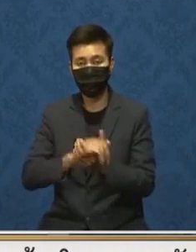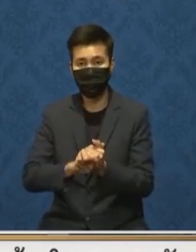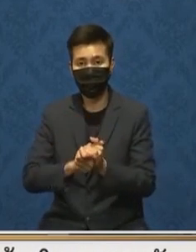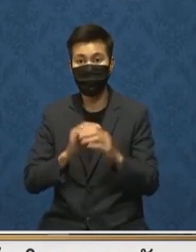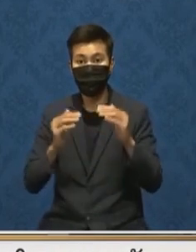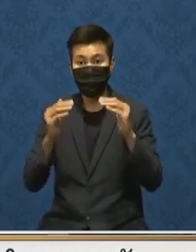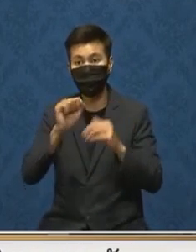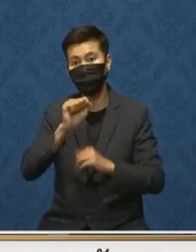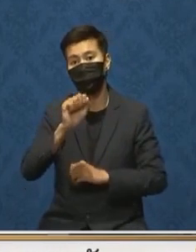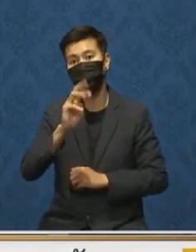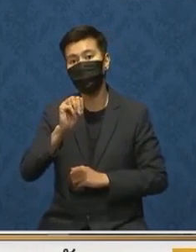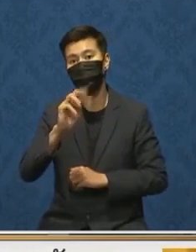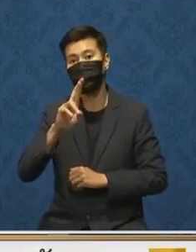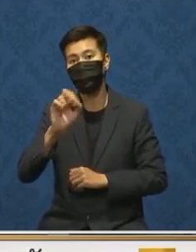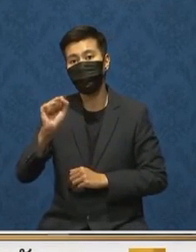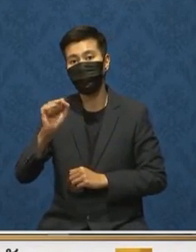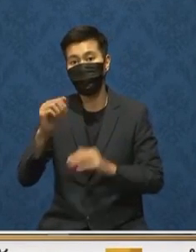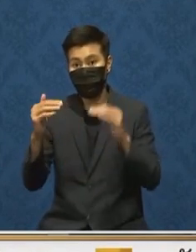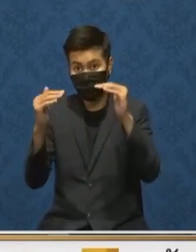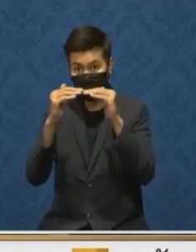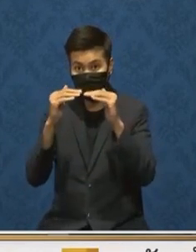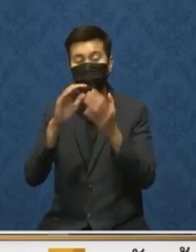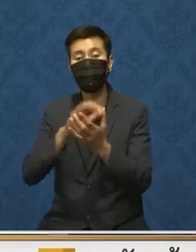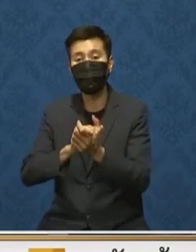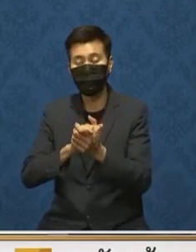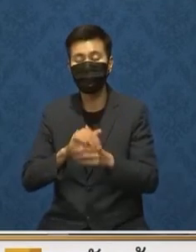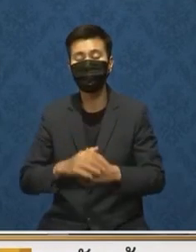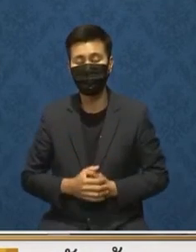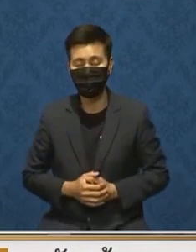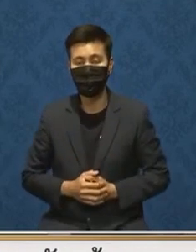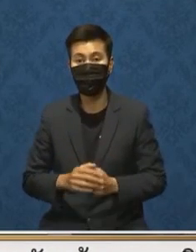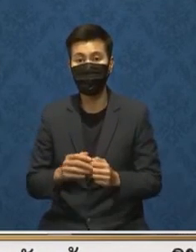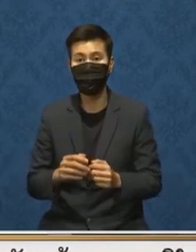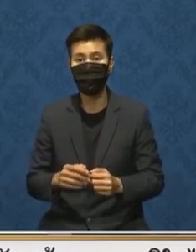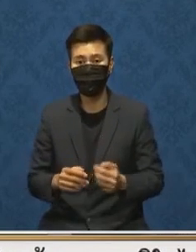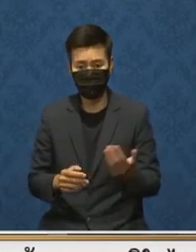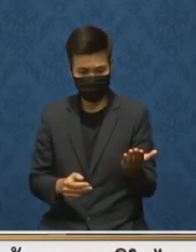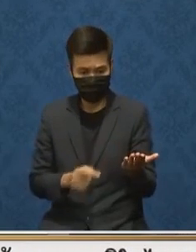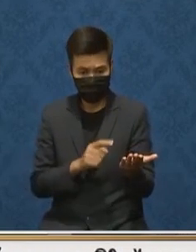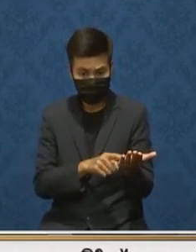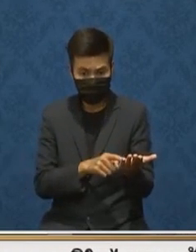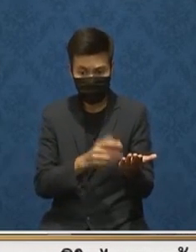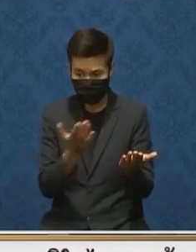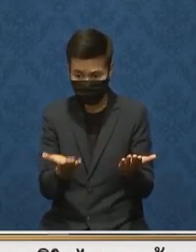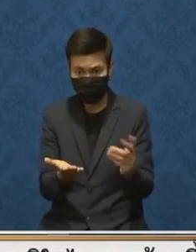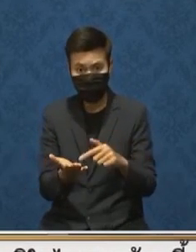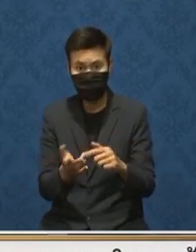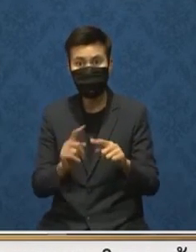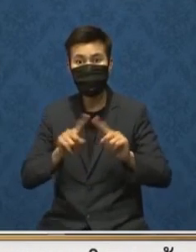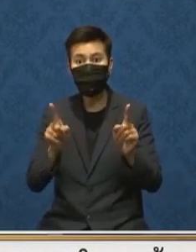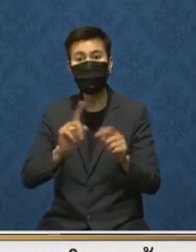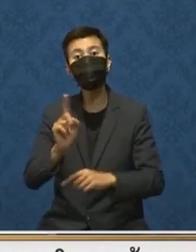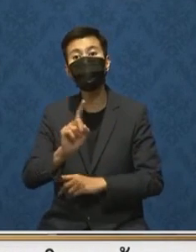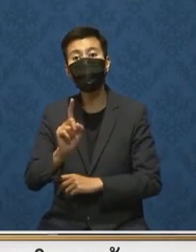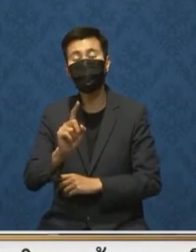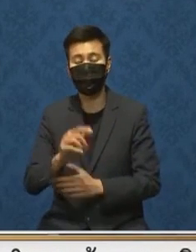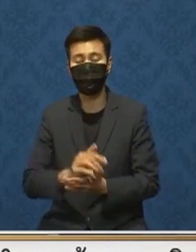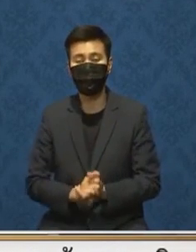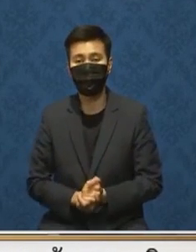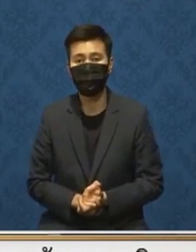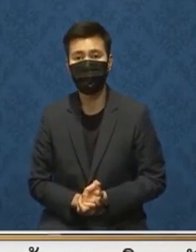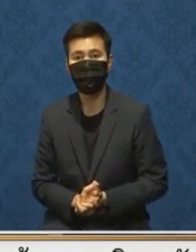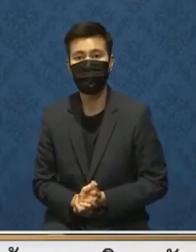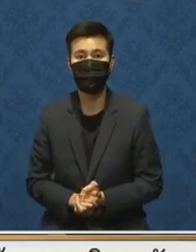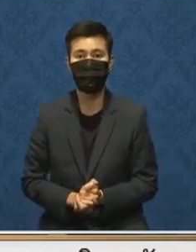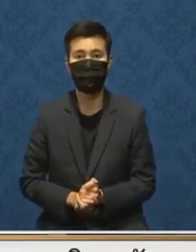เป็นที่เข้าใจกันนะครับสองร่างนี้แตกต่างกันอย่างไรเท่าที่ผมอ่านนะครับท่านประธานร่างของรัฐบาลเนี่ยร่